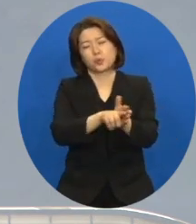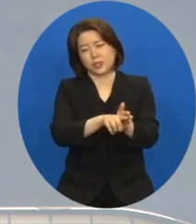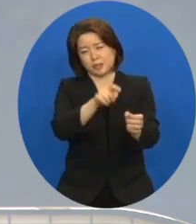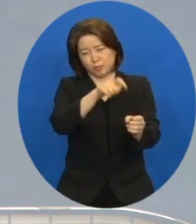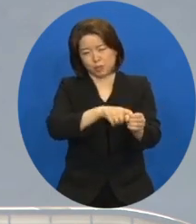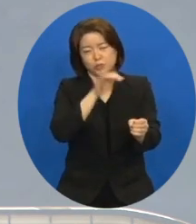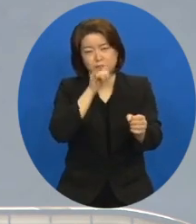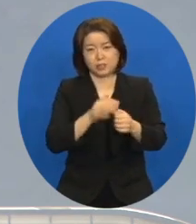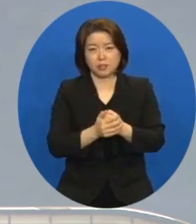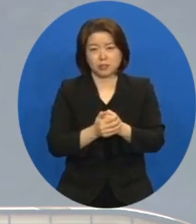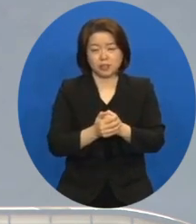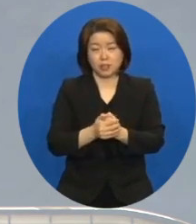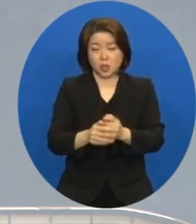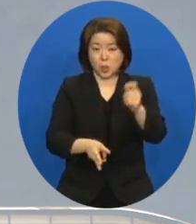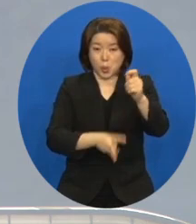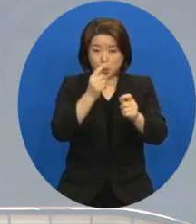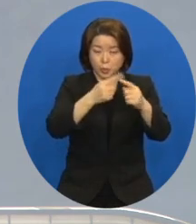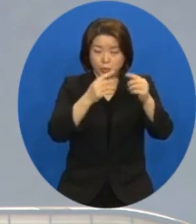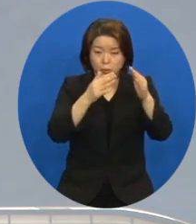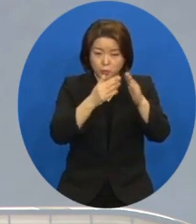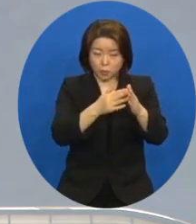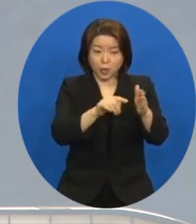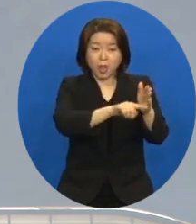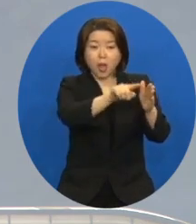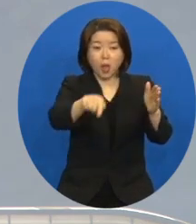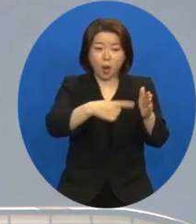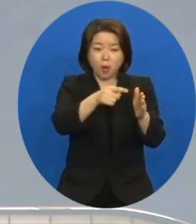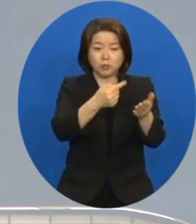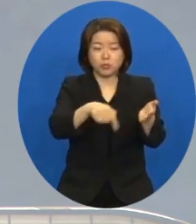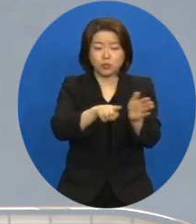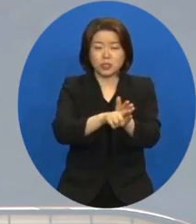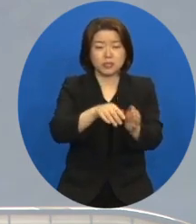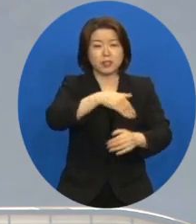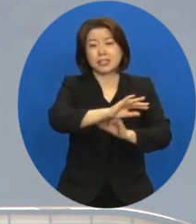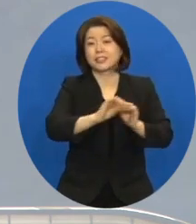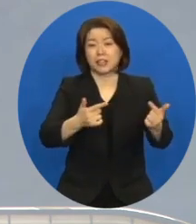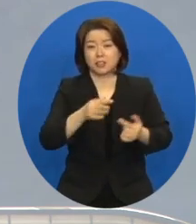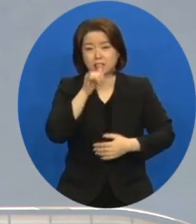겁니다. 고린도 교회 교인을 위해서 내가 가지 않은 거지,